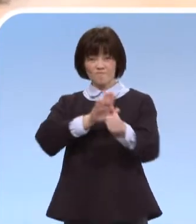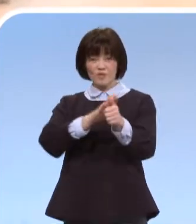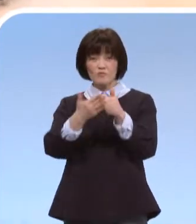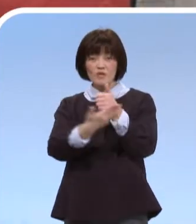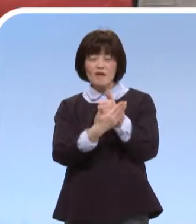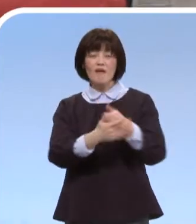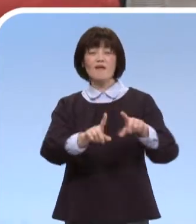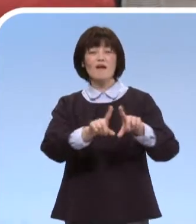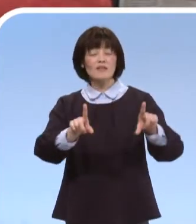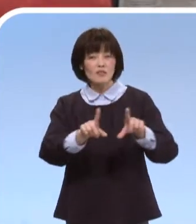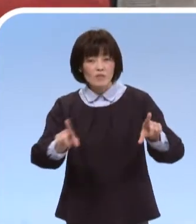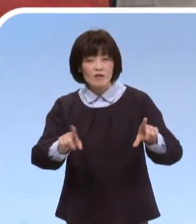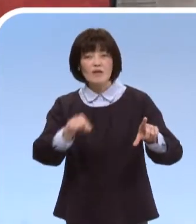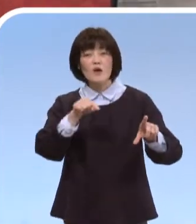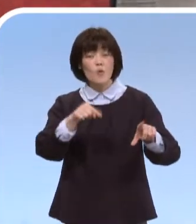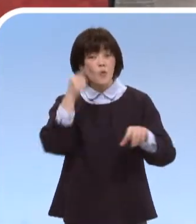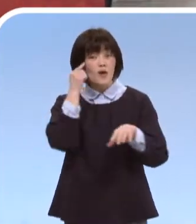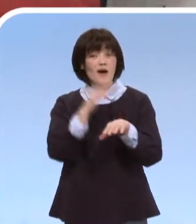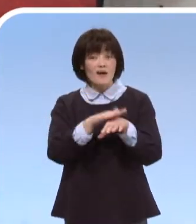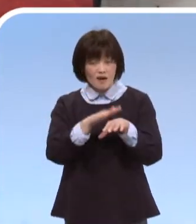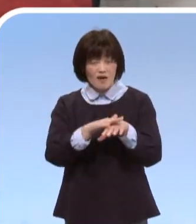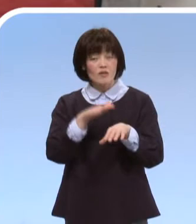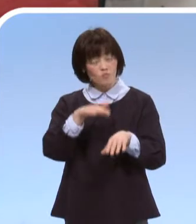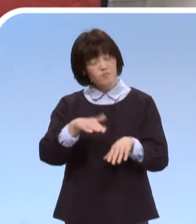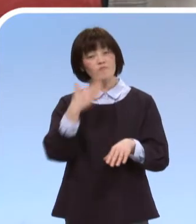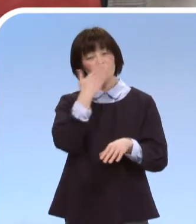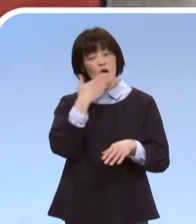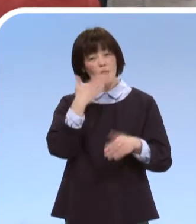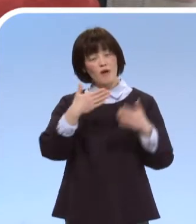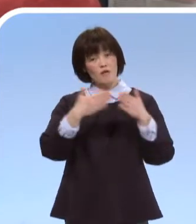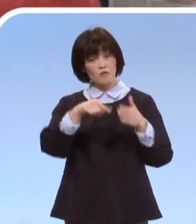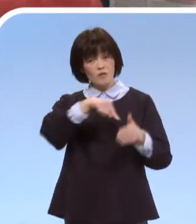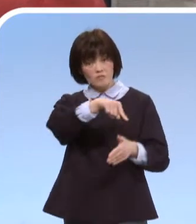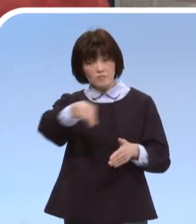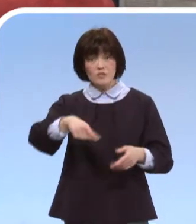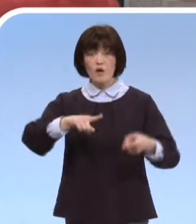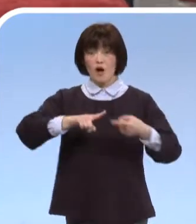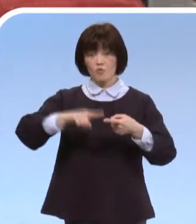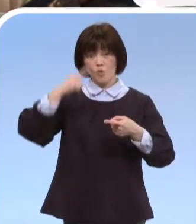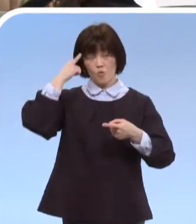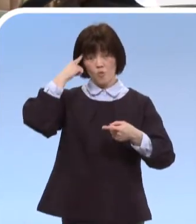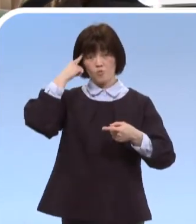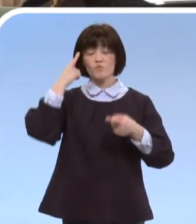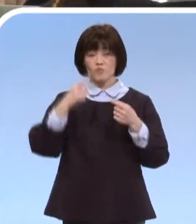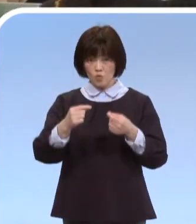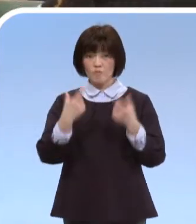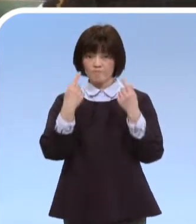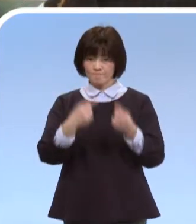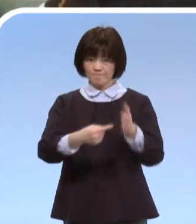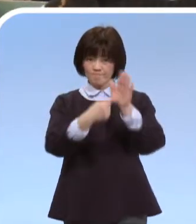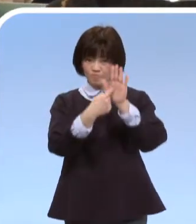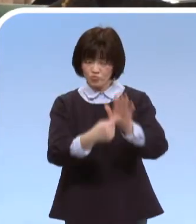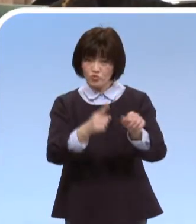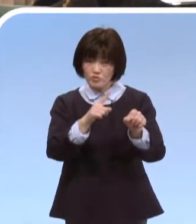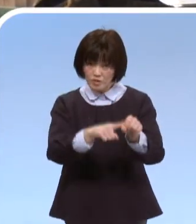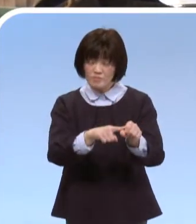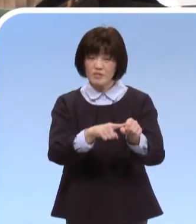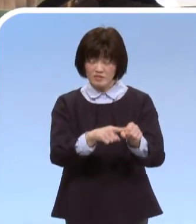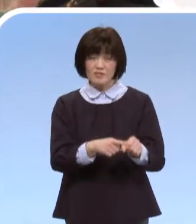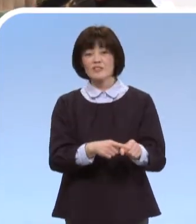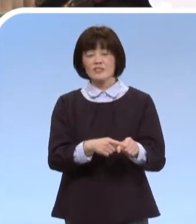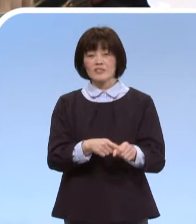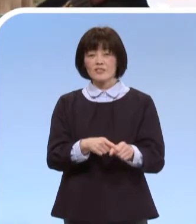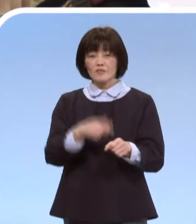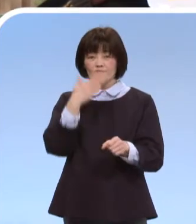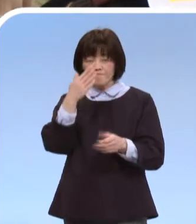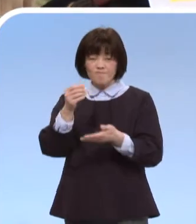いが結構当たり前にあるよっていうのが尼崎って結構土壌的にそれ結構あるかなと思ってるんで、それがちゃんと目に見える形でチャリティーショップの